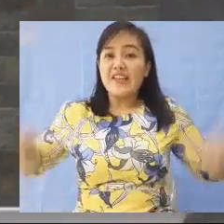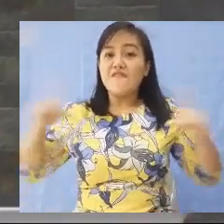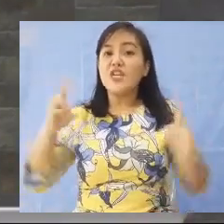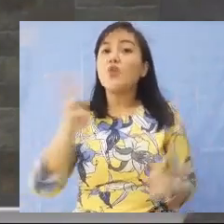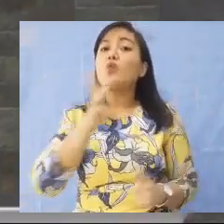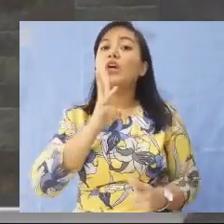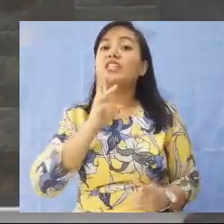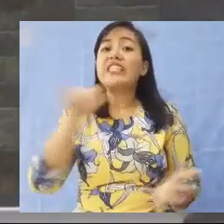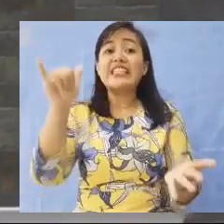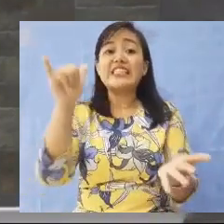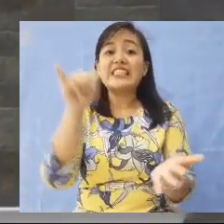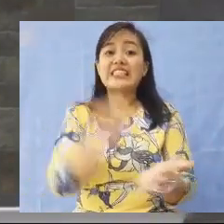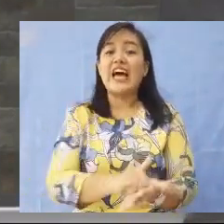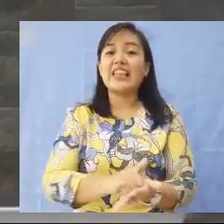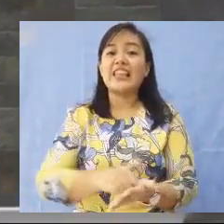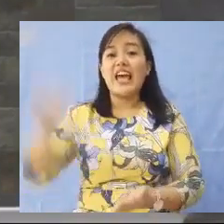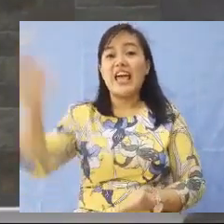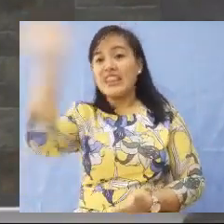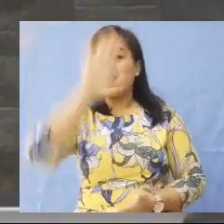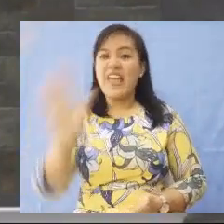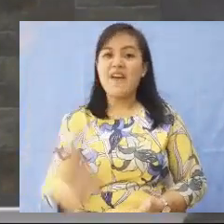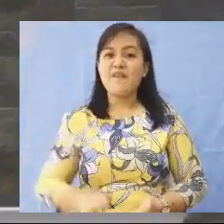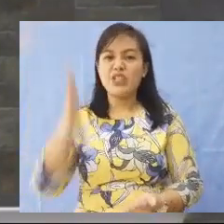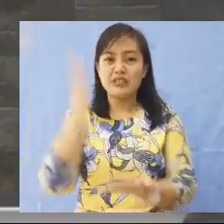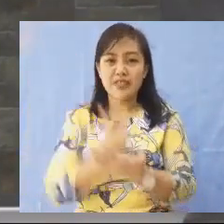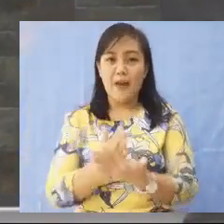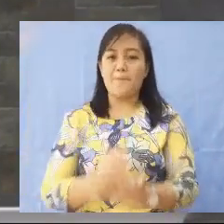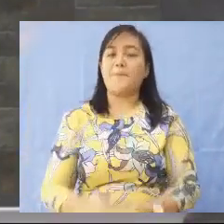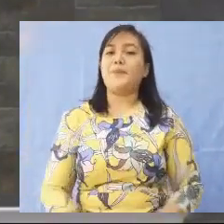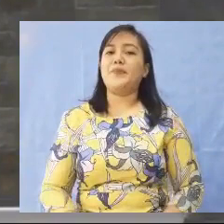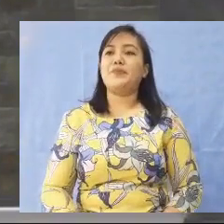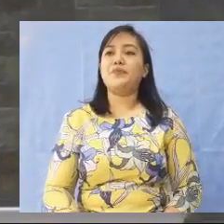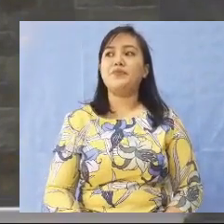chapter 7. Eh ngayon, sabi ng babae sa kanya,